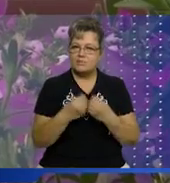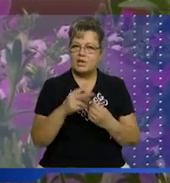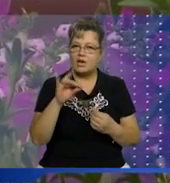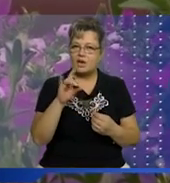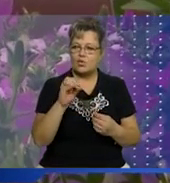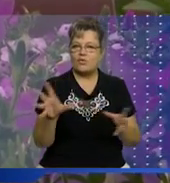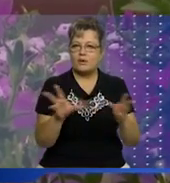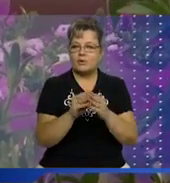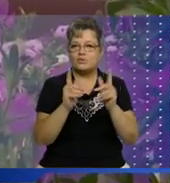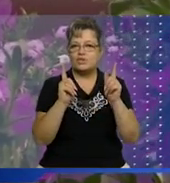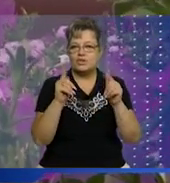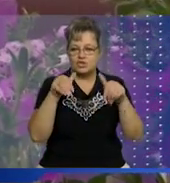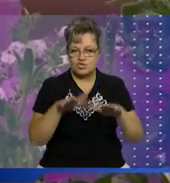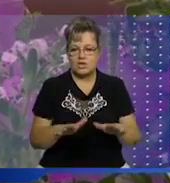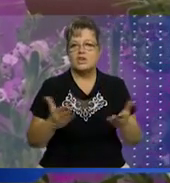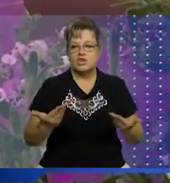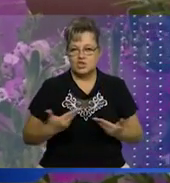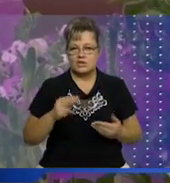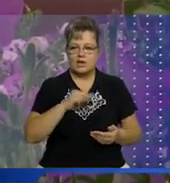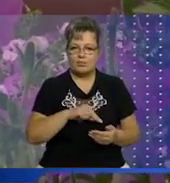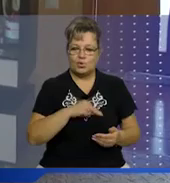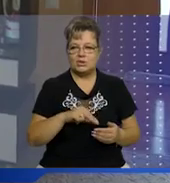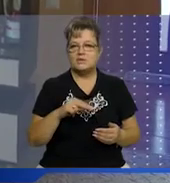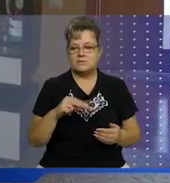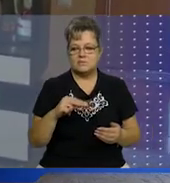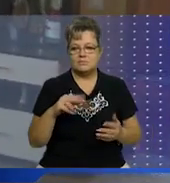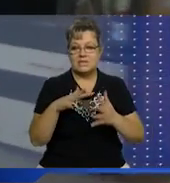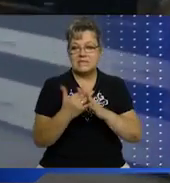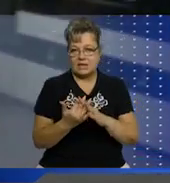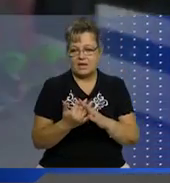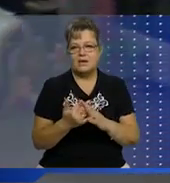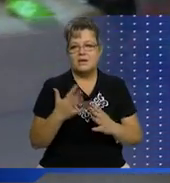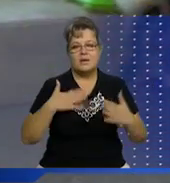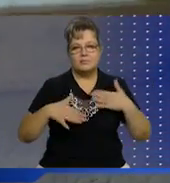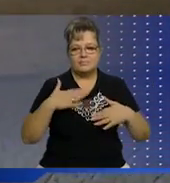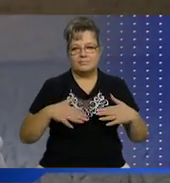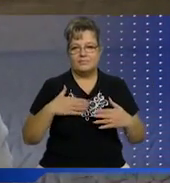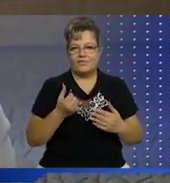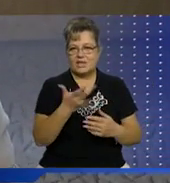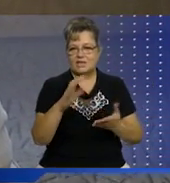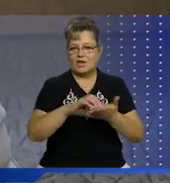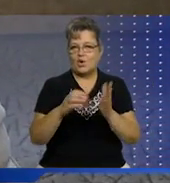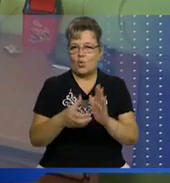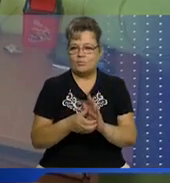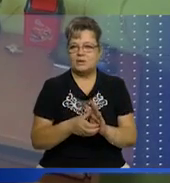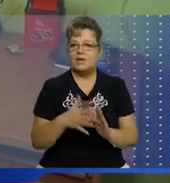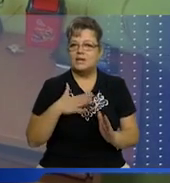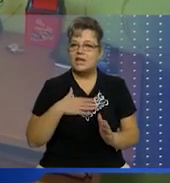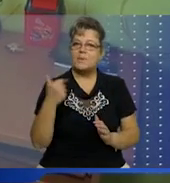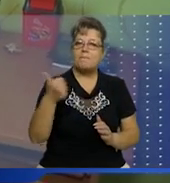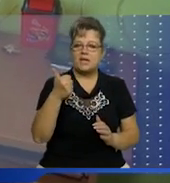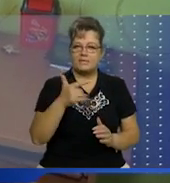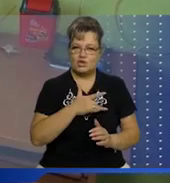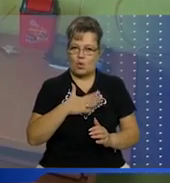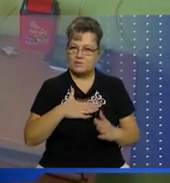рассчитана господдержка. В семье Корольковых обоюдное решение жить и работать в селе, двое сыновей и долгожданная благоустроенная радость в несколько